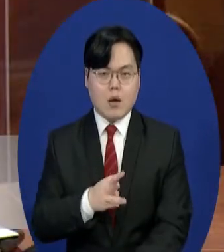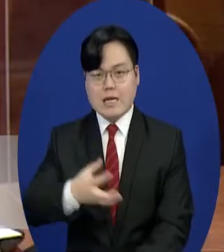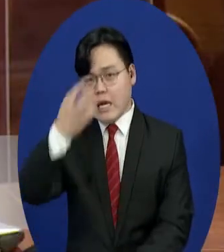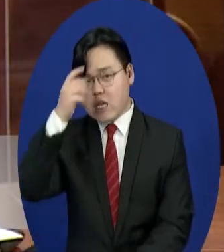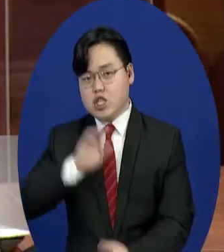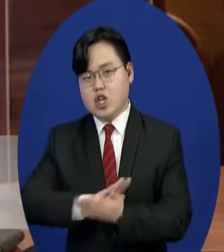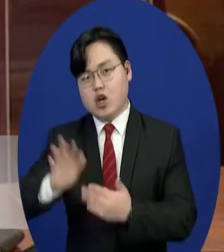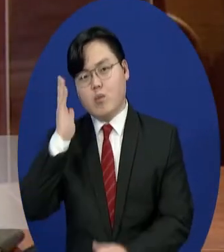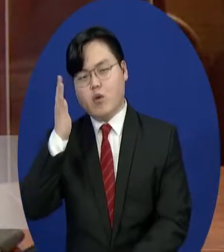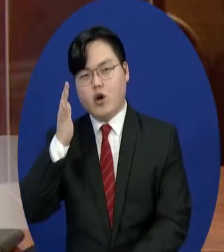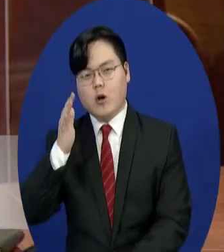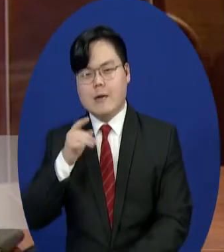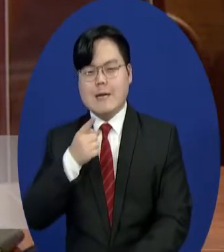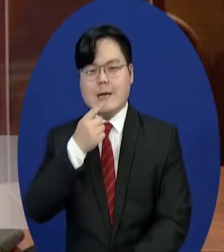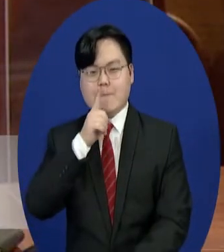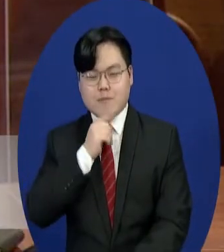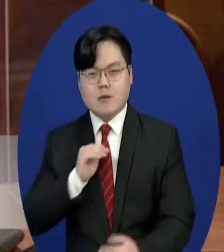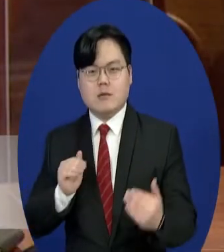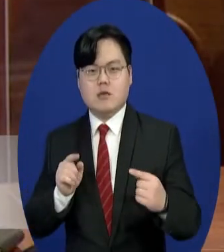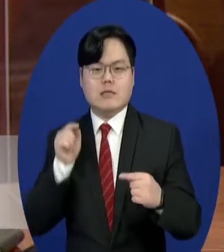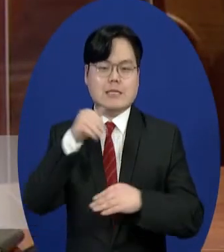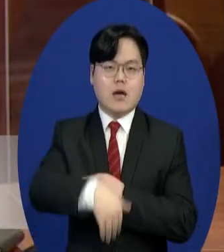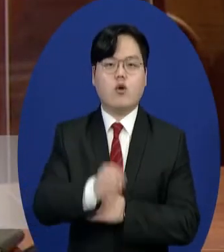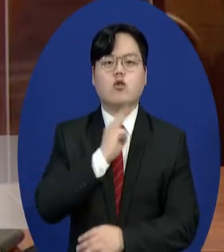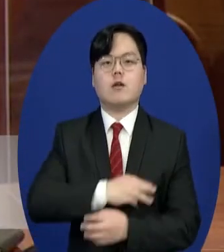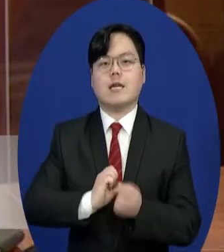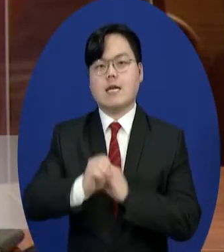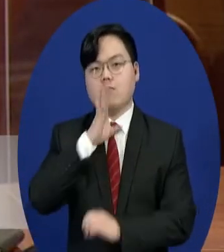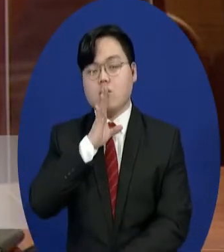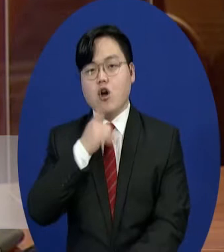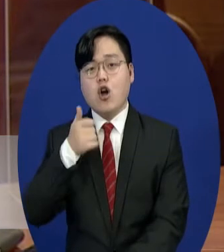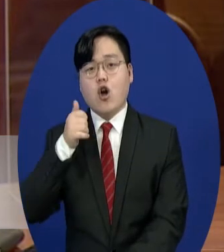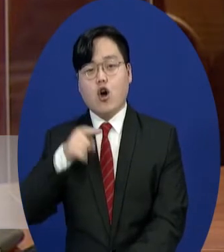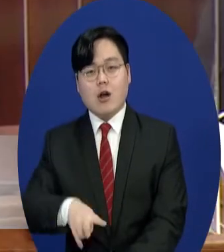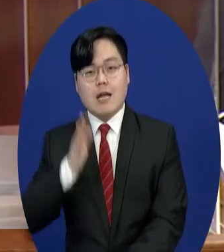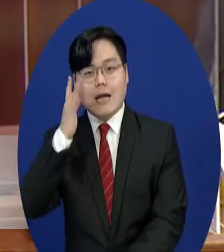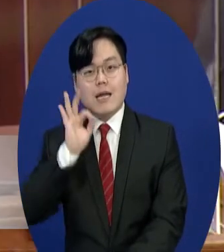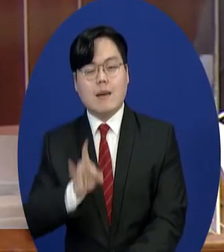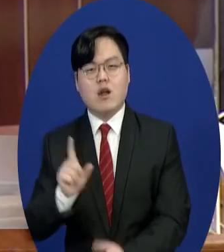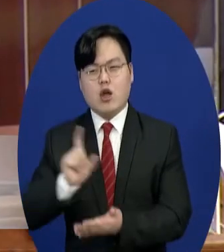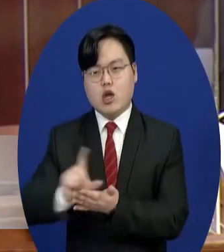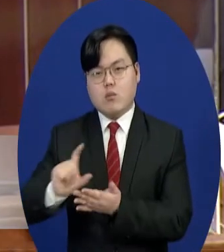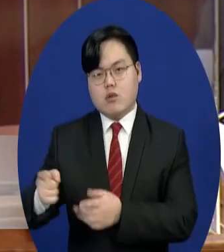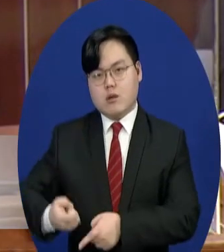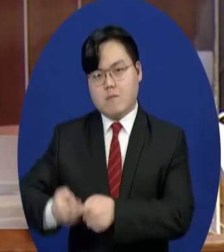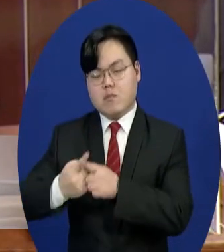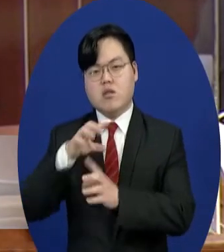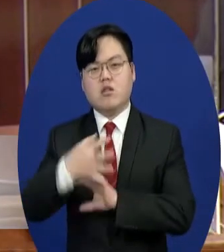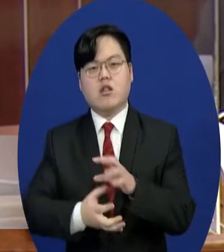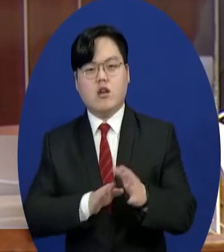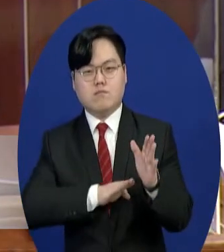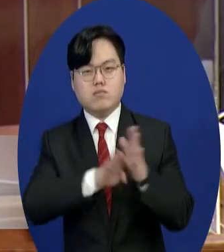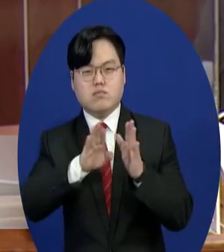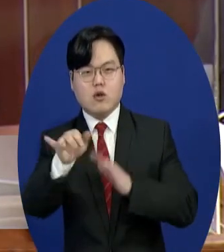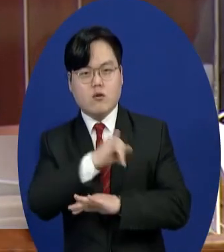шин сэргэлтийн бодлогыг сорилтыг сөргүүлэн тавьж байна. Сорилтоос гарах цор ганц арга зам бол экспортын өсөлт. Дэлхийн өндөр хөгжөлтэй